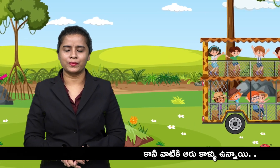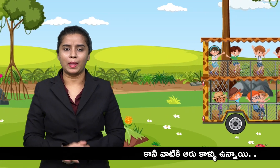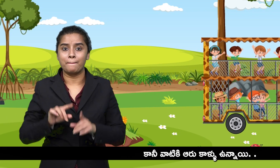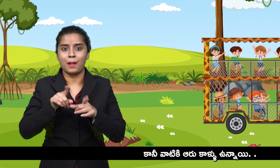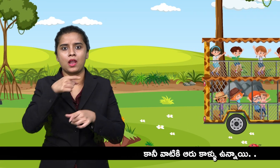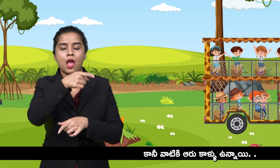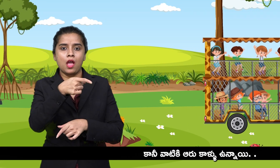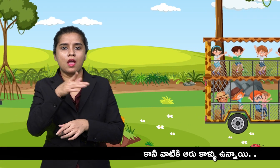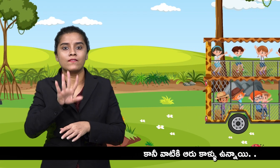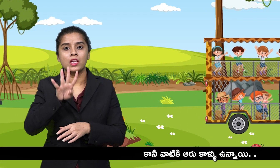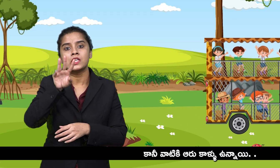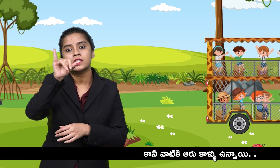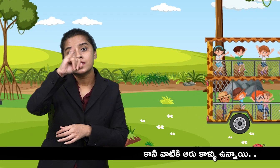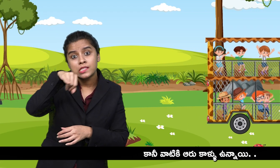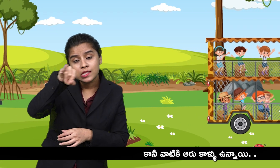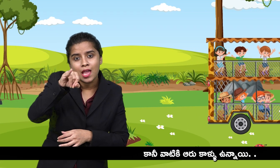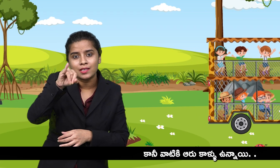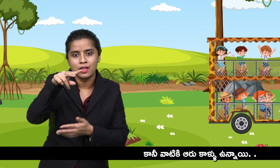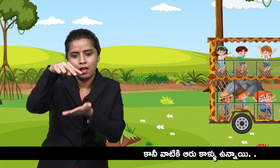కానీ వాటికి 6 కాళ్ళు ఉన్నాయి.